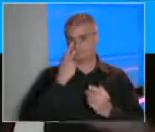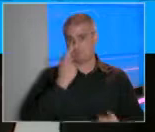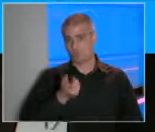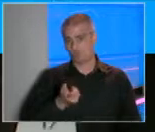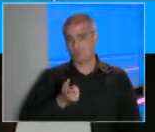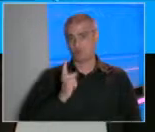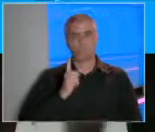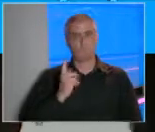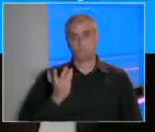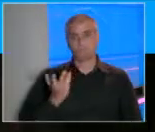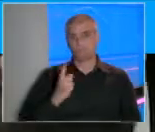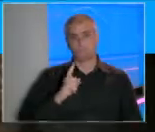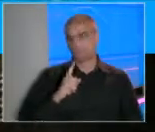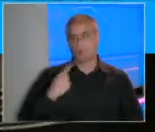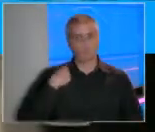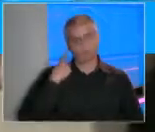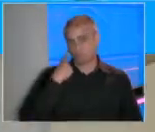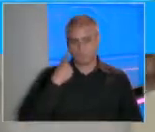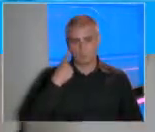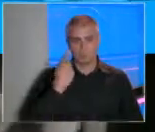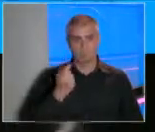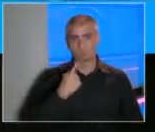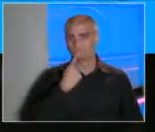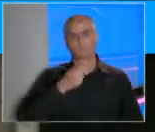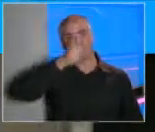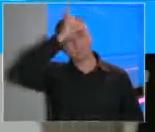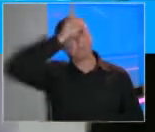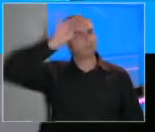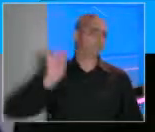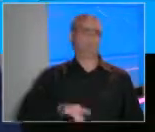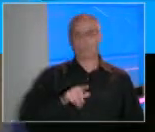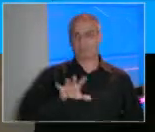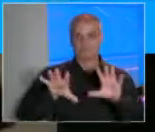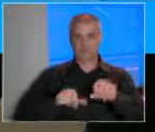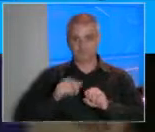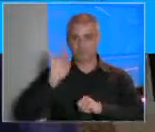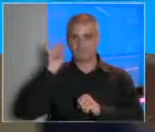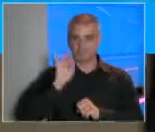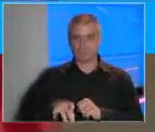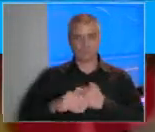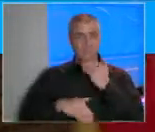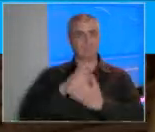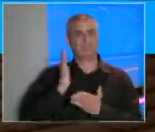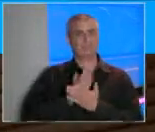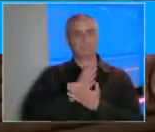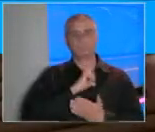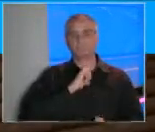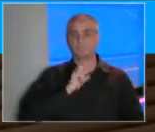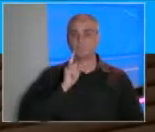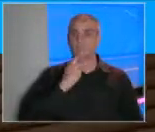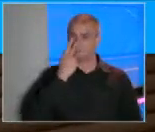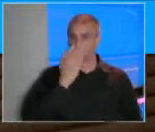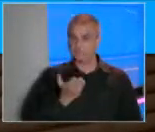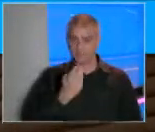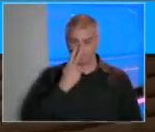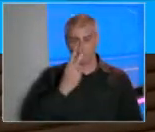בביקור, אבל לא, ושמענו באמת את העמדה הזאת שגרמניה מתנגדת לסיפוח ומתנגדת לצעדים חד צדדים, אבל כשמסתכלים